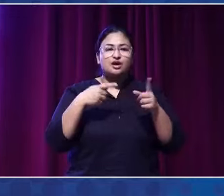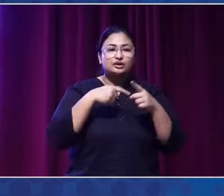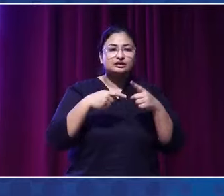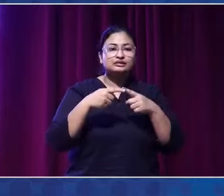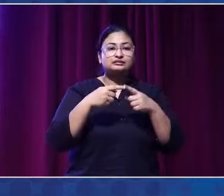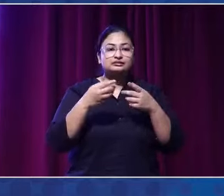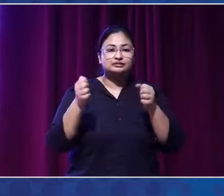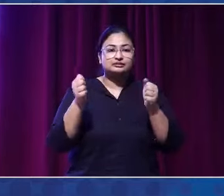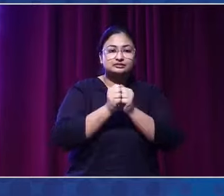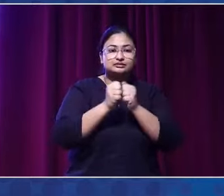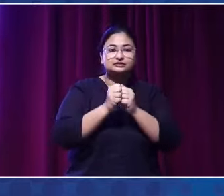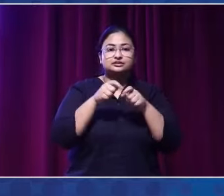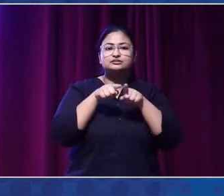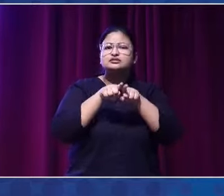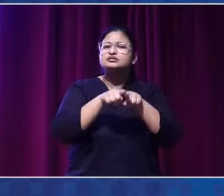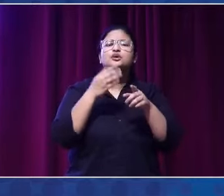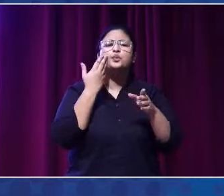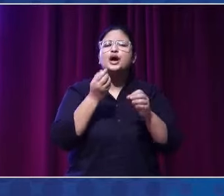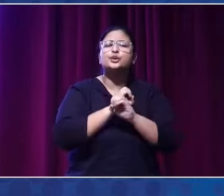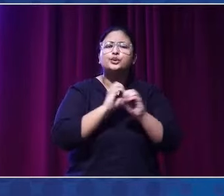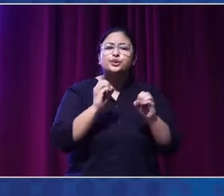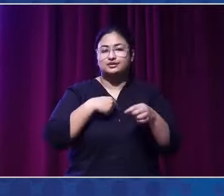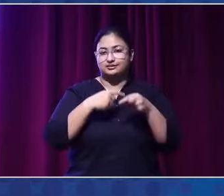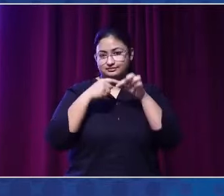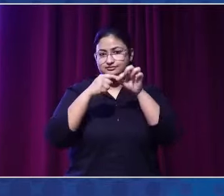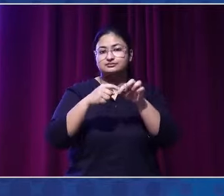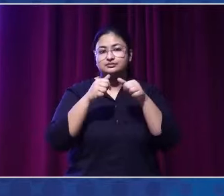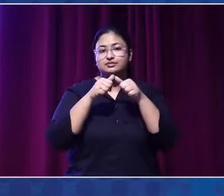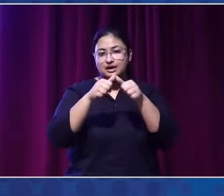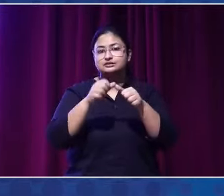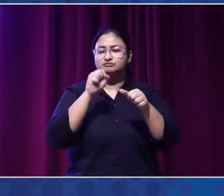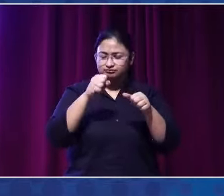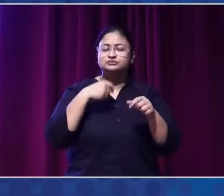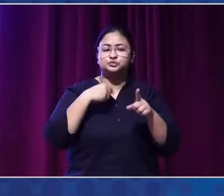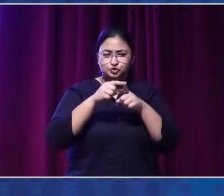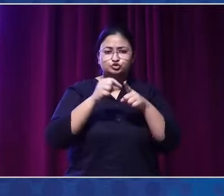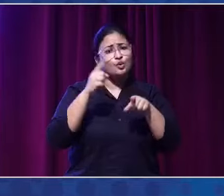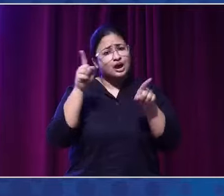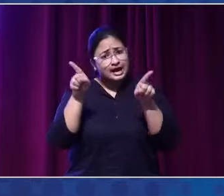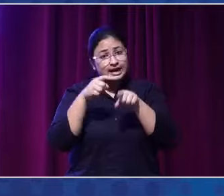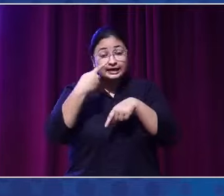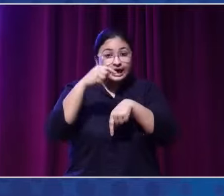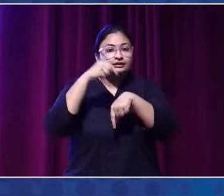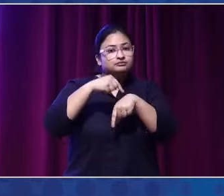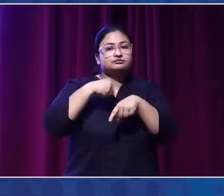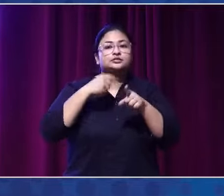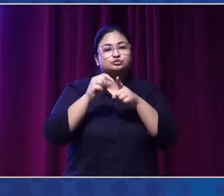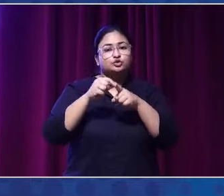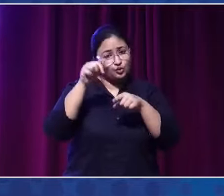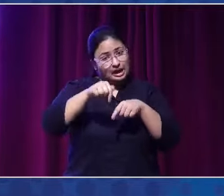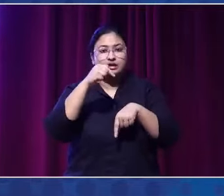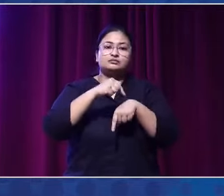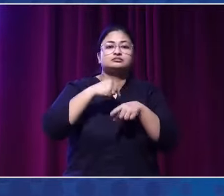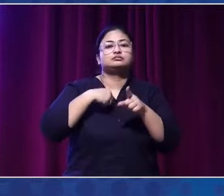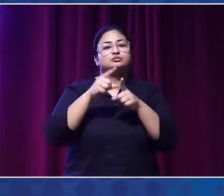कराएंगे? उस समय जवाब दिया था हमने कि कराएंगे, सही समय पे कराएंगे, जरूर कराएंगे और अब कराएंगे। अब